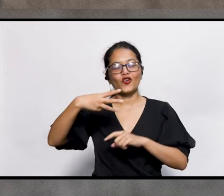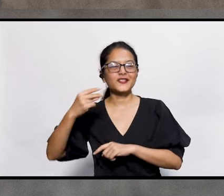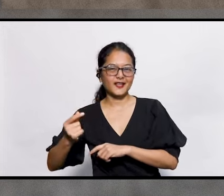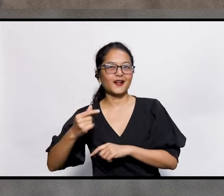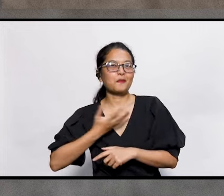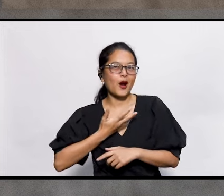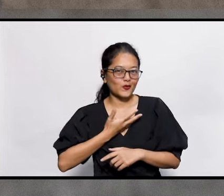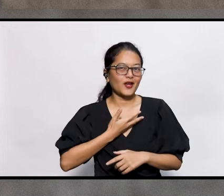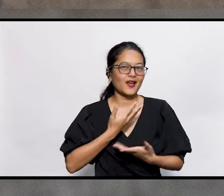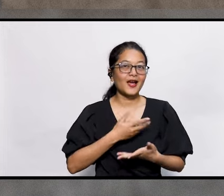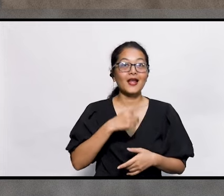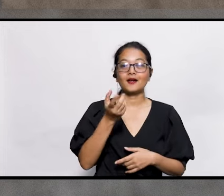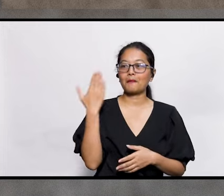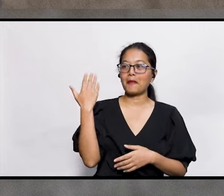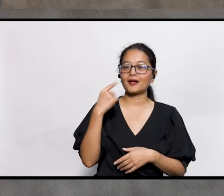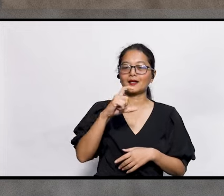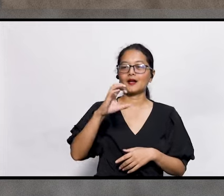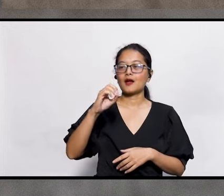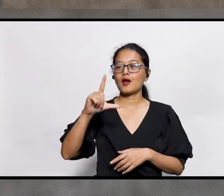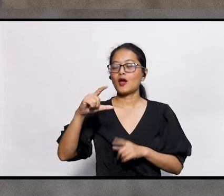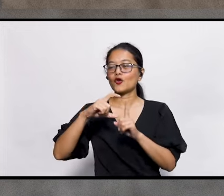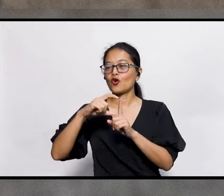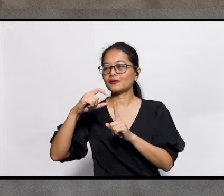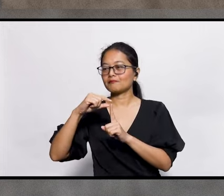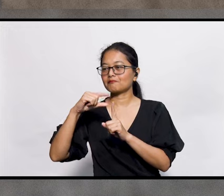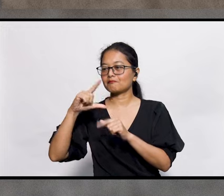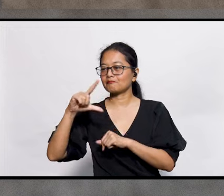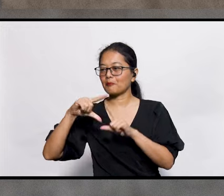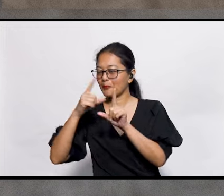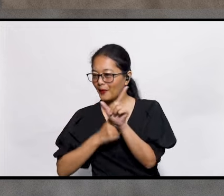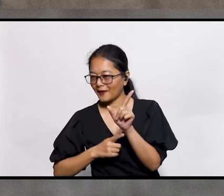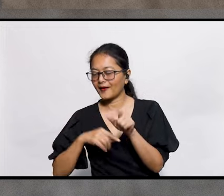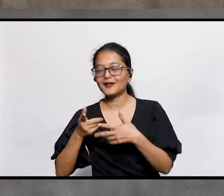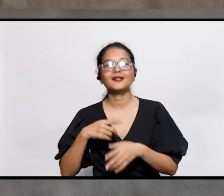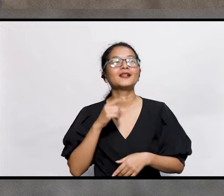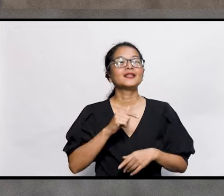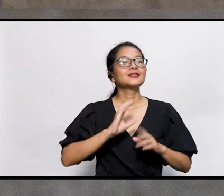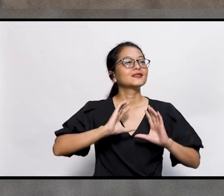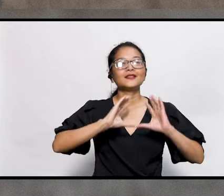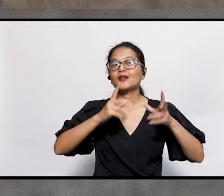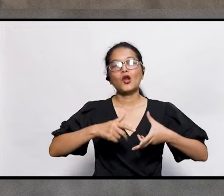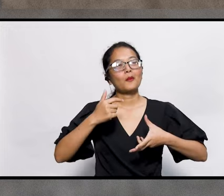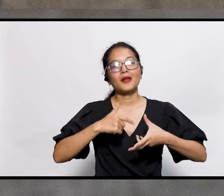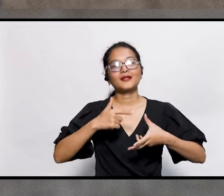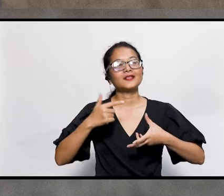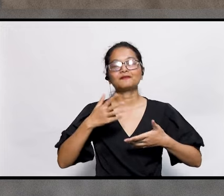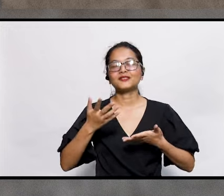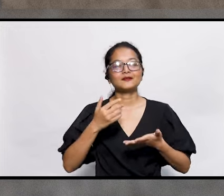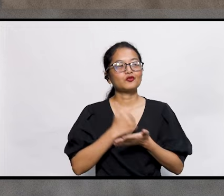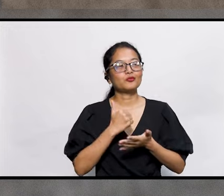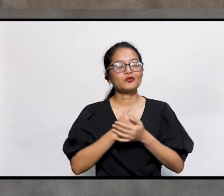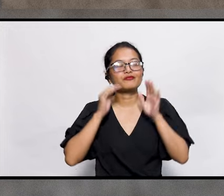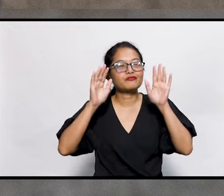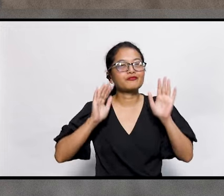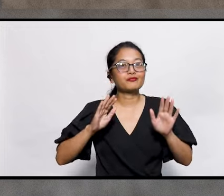kurang lebih hampir eh 400 t globally yang ada everybody begitu TS